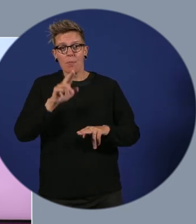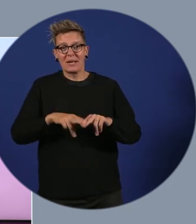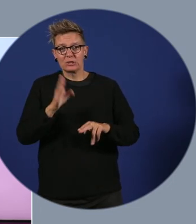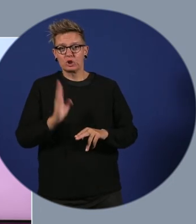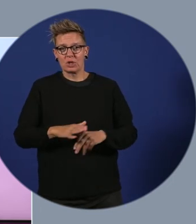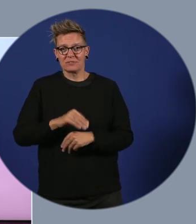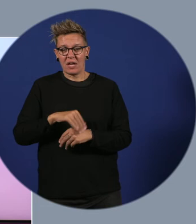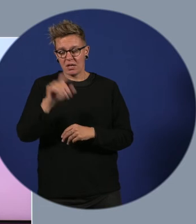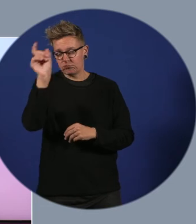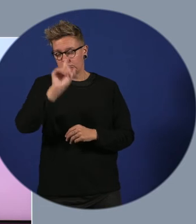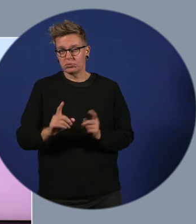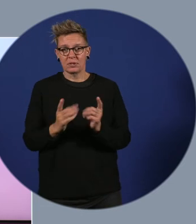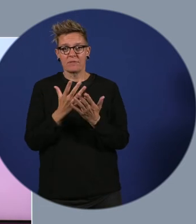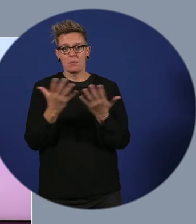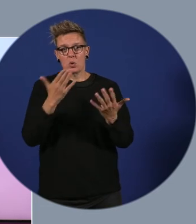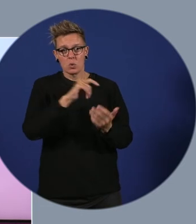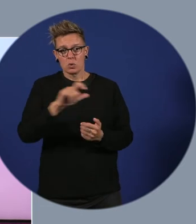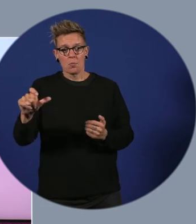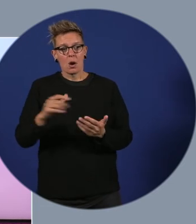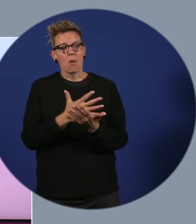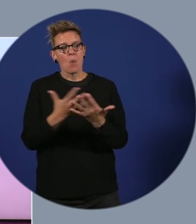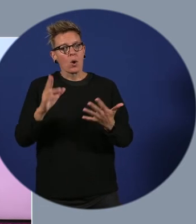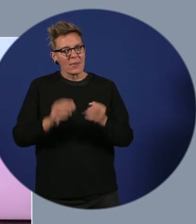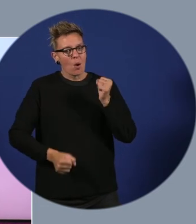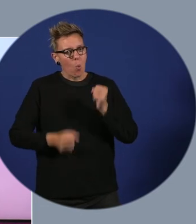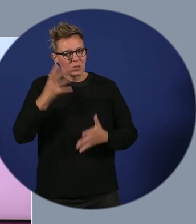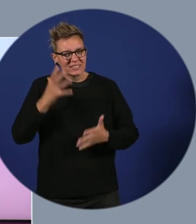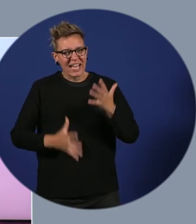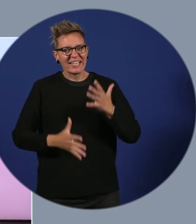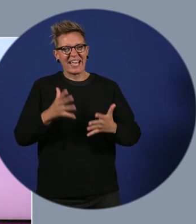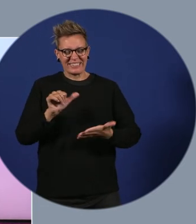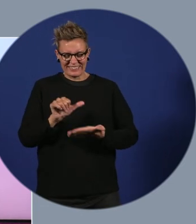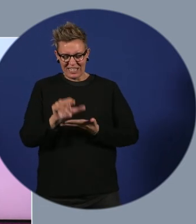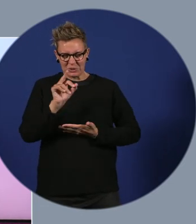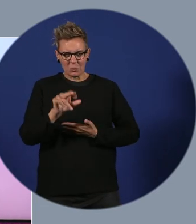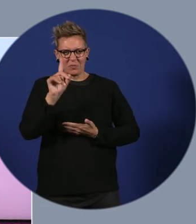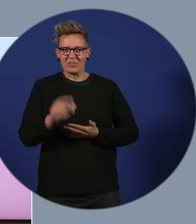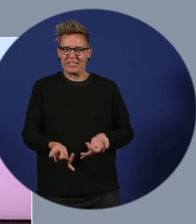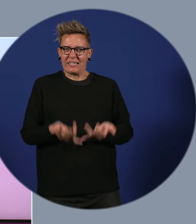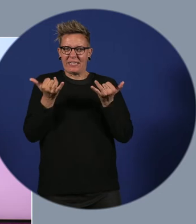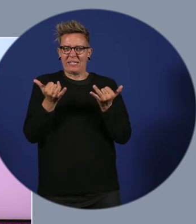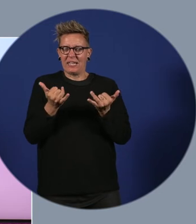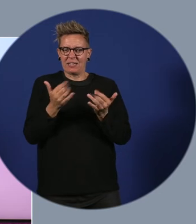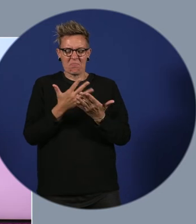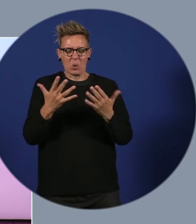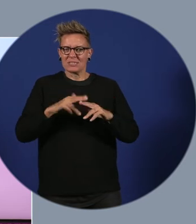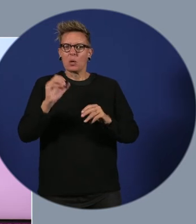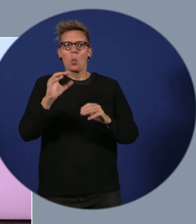Intrycket som vi fick, det var att många var ganska tveksamma till den här idén. De tyckte att de själv inte var tillräckligt mogna för att